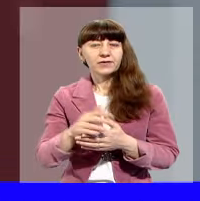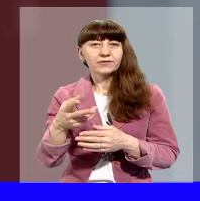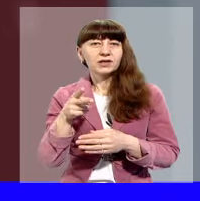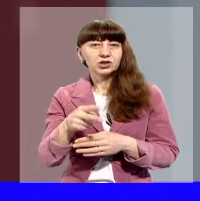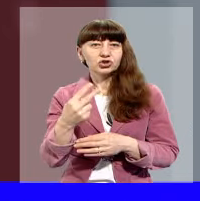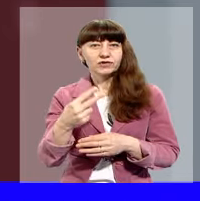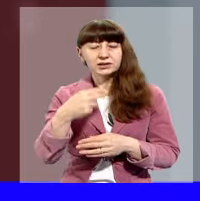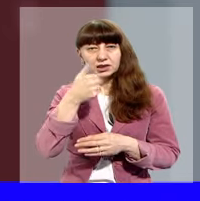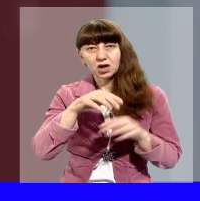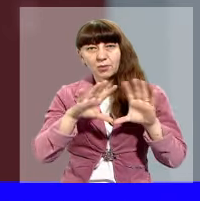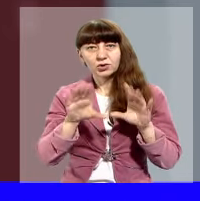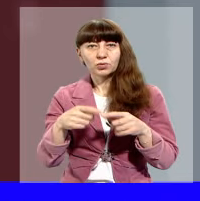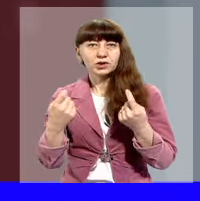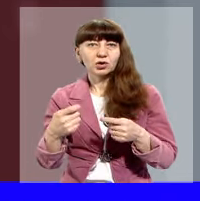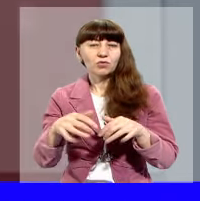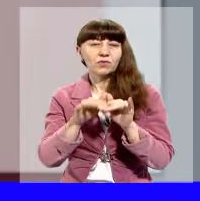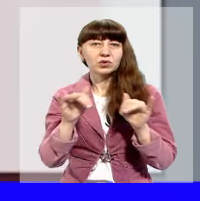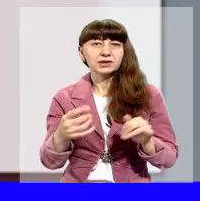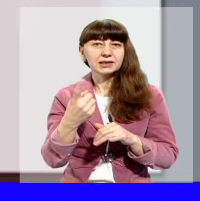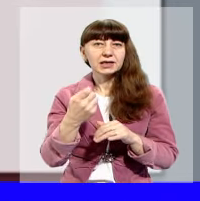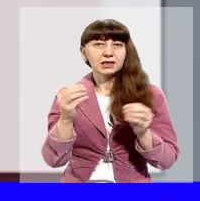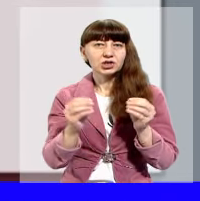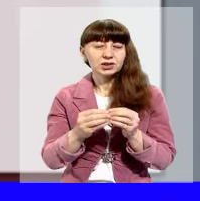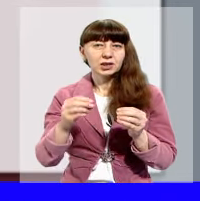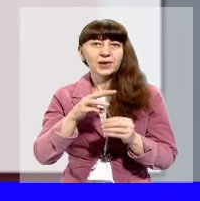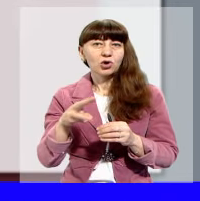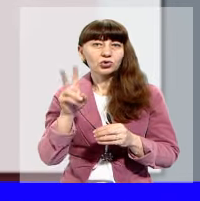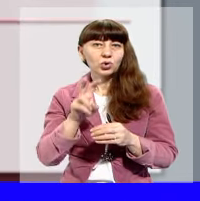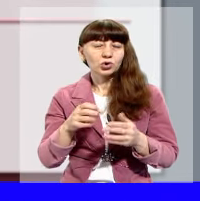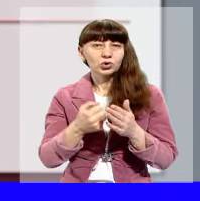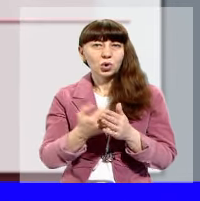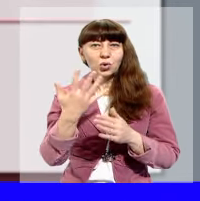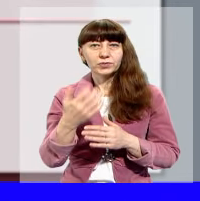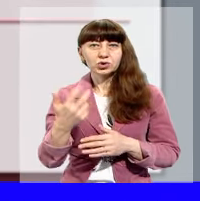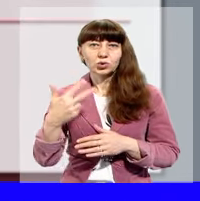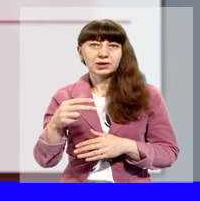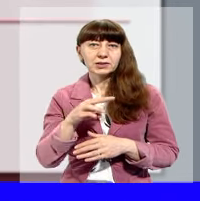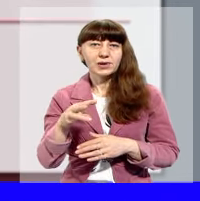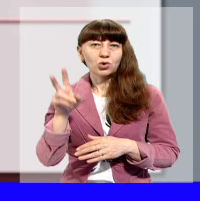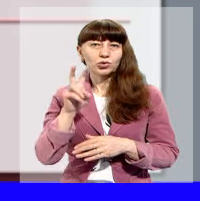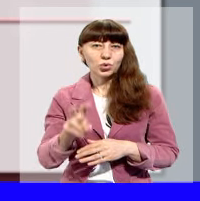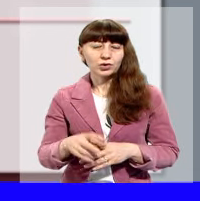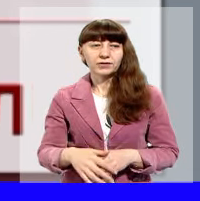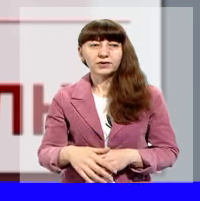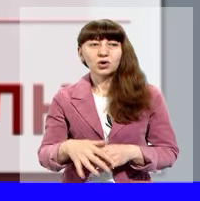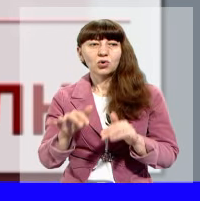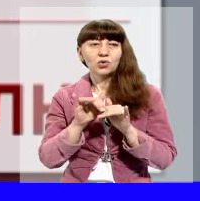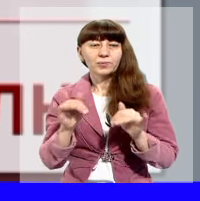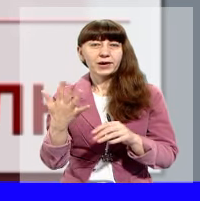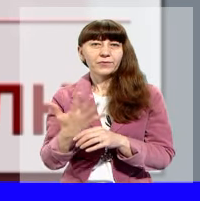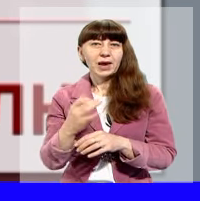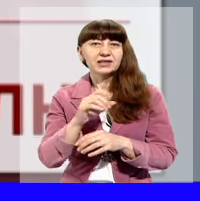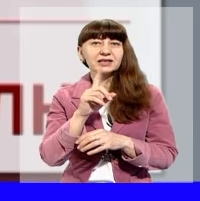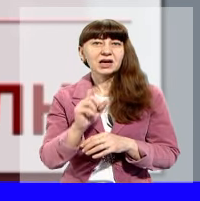көлемі 2020 жылдан бері 110 миллион доллардан 530 миллион долларға, яғни 5 есе артты. Ендігі меже тауар